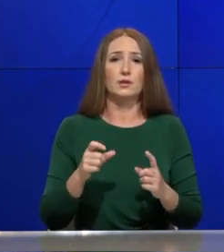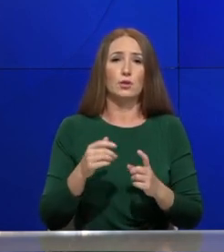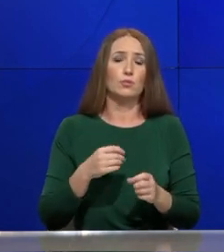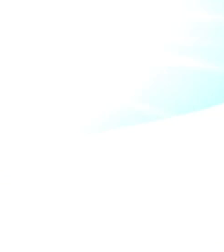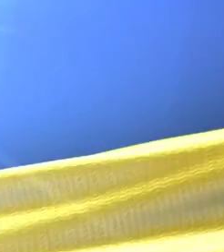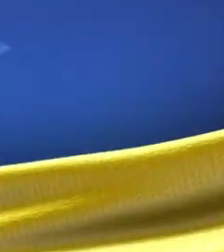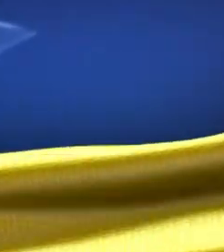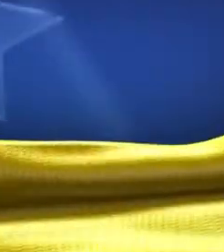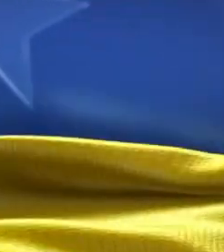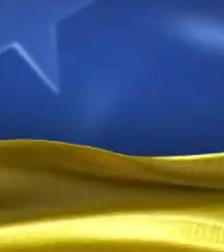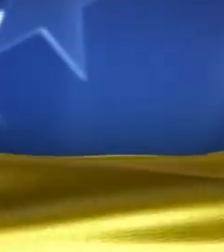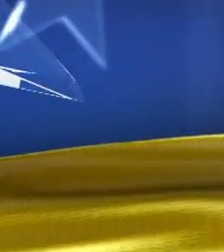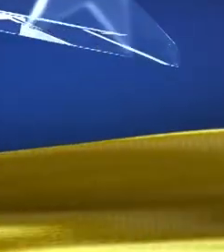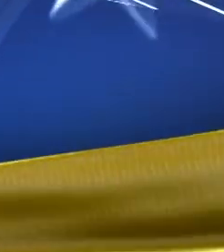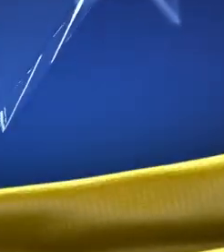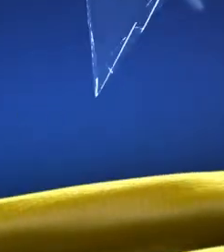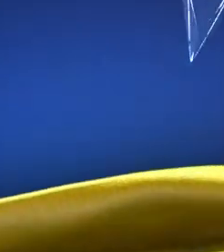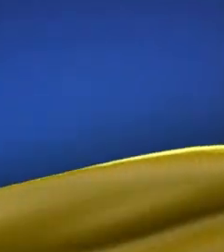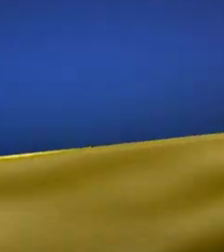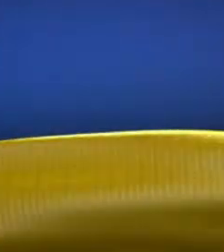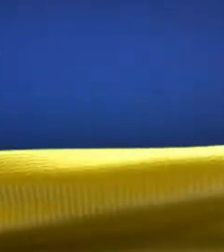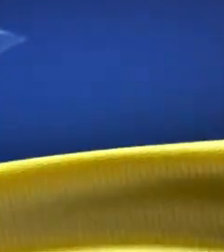Kalesija. Lokalni izbori